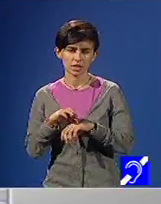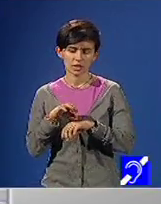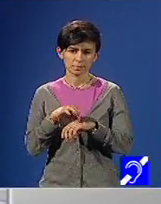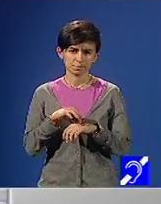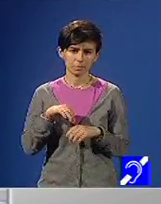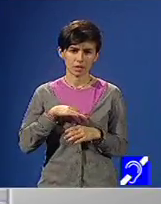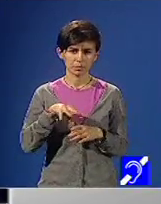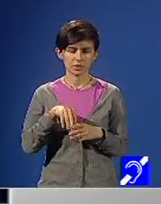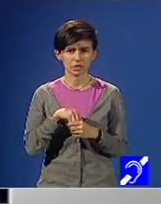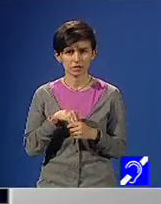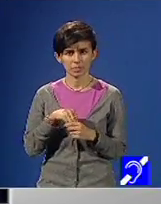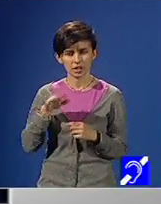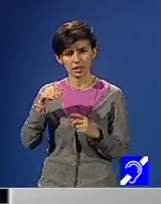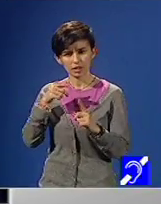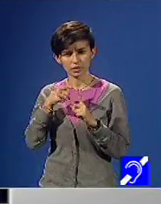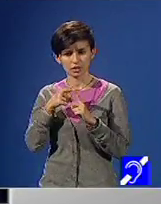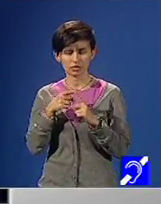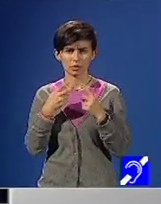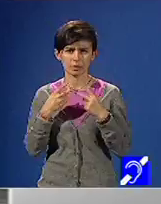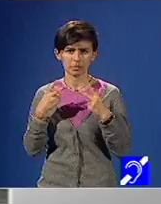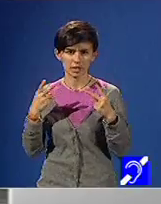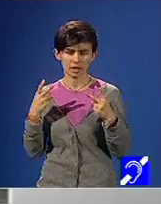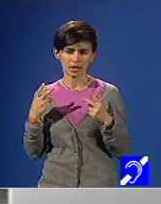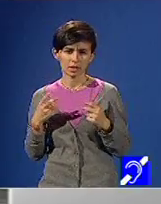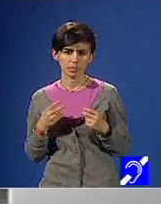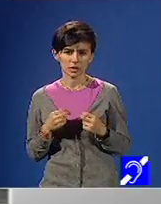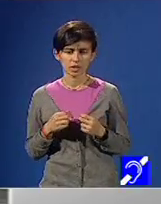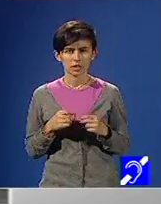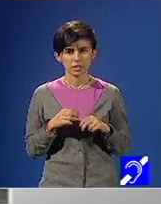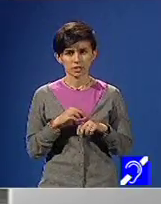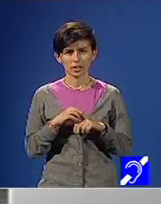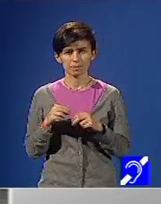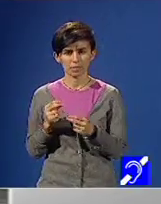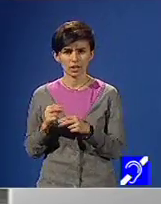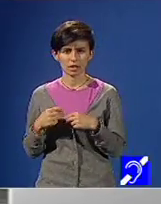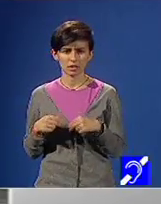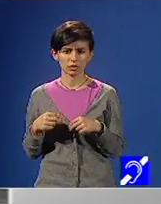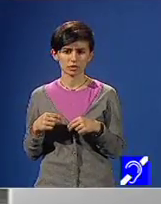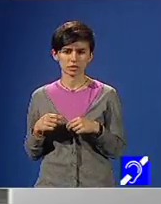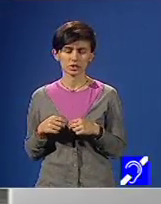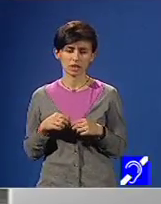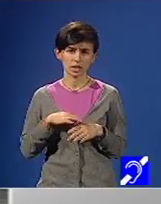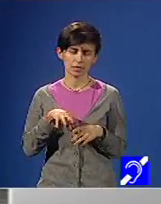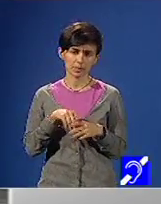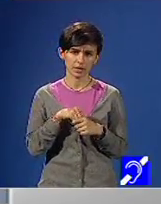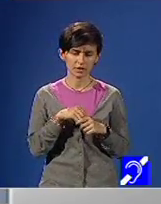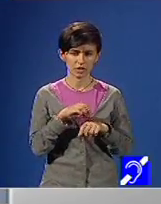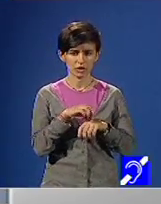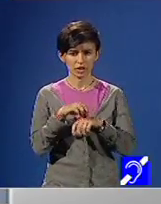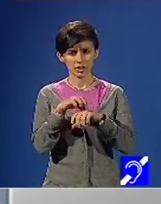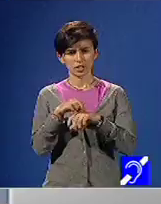mai important în viziunea mea în a consilia familia și a orienta către